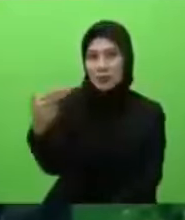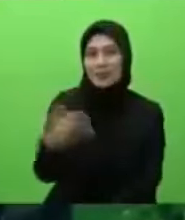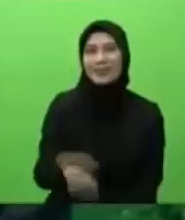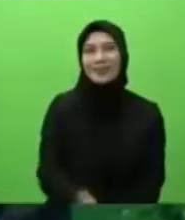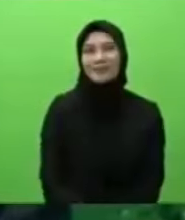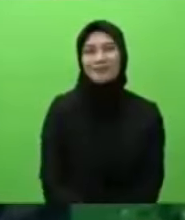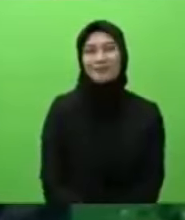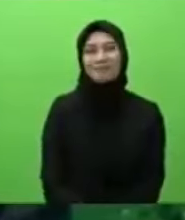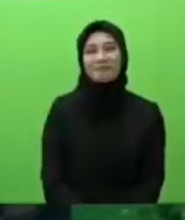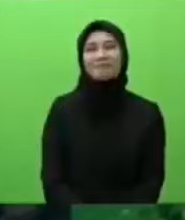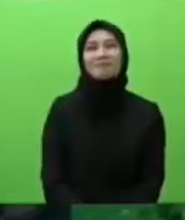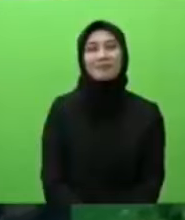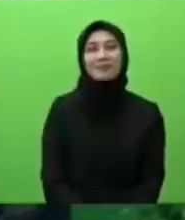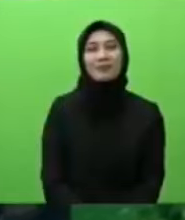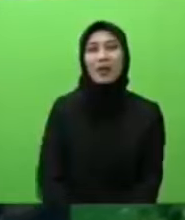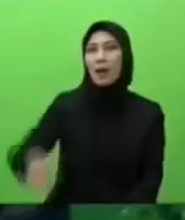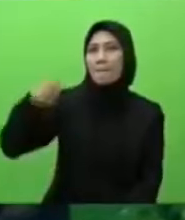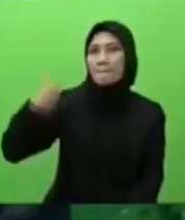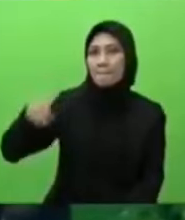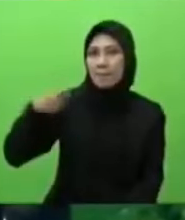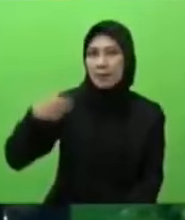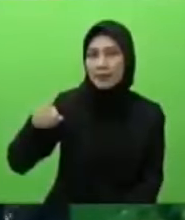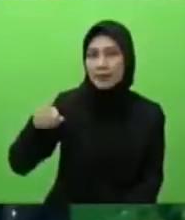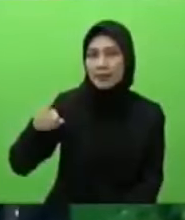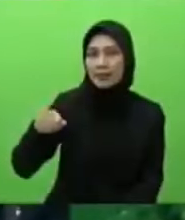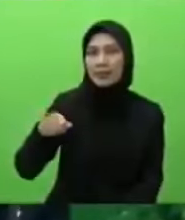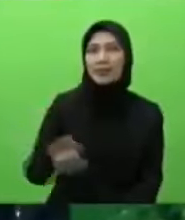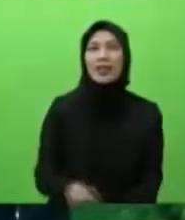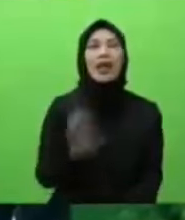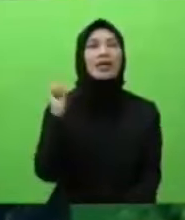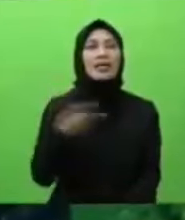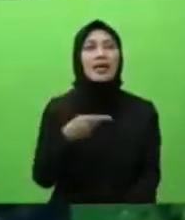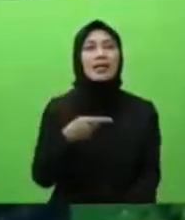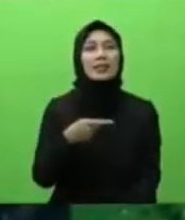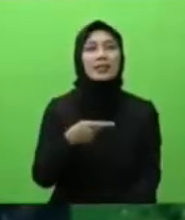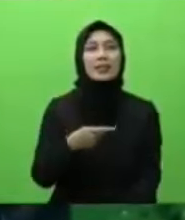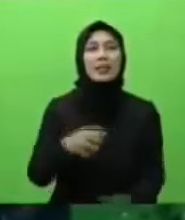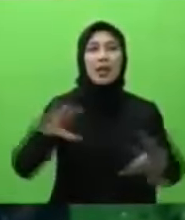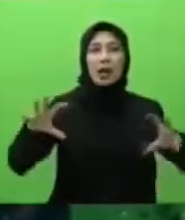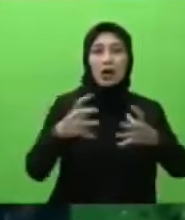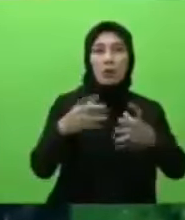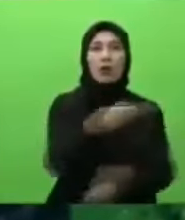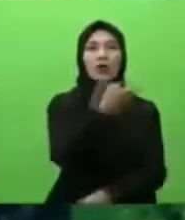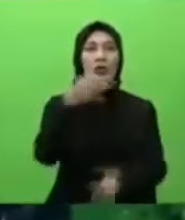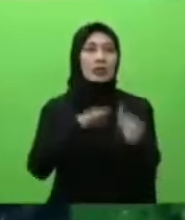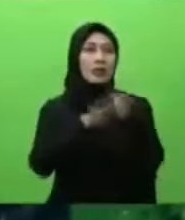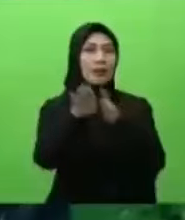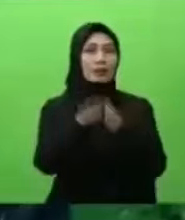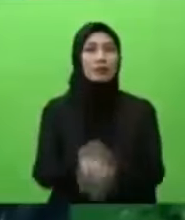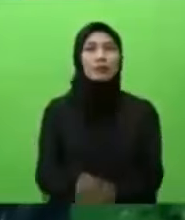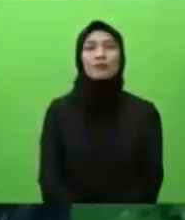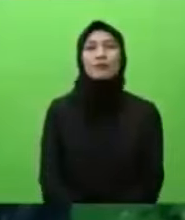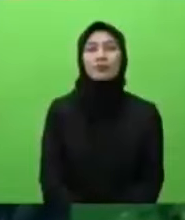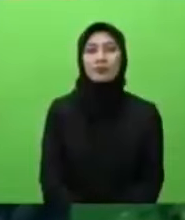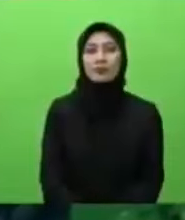Indonesia para menteri Kabinet Indonesia maju yang tidak bisa kami sapa satu persatu